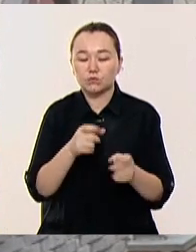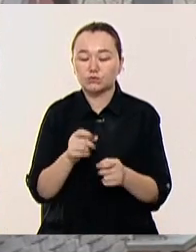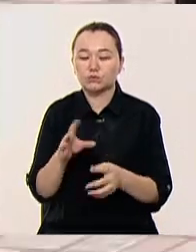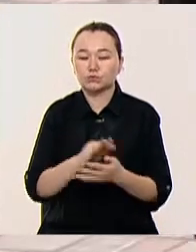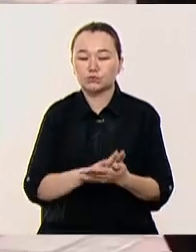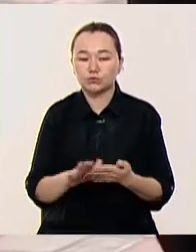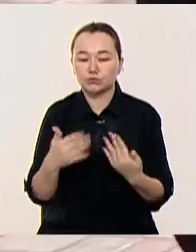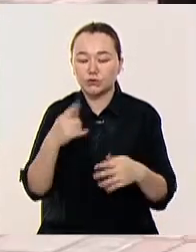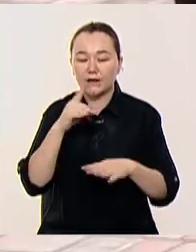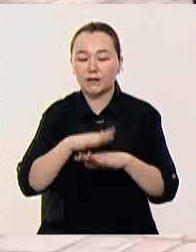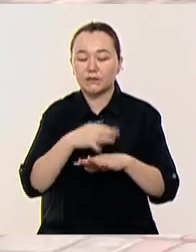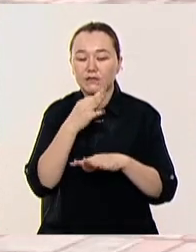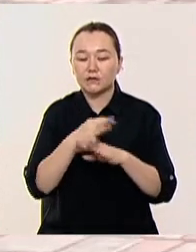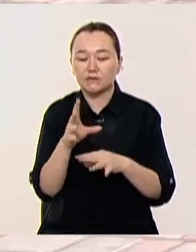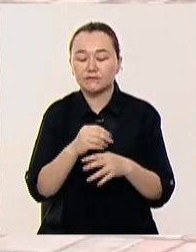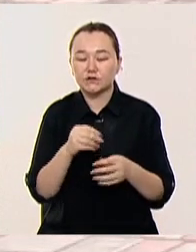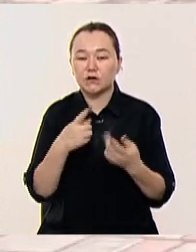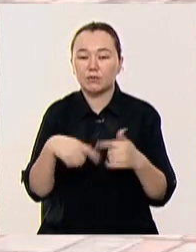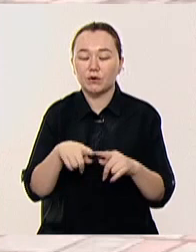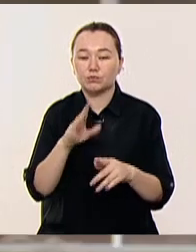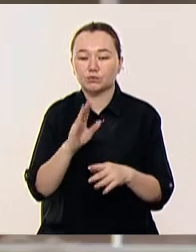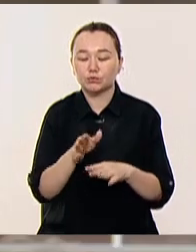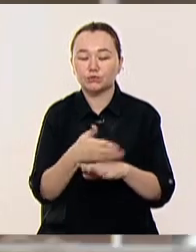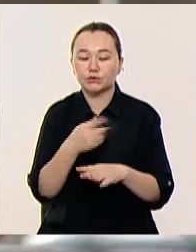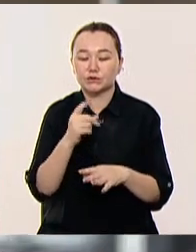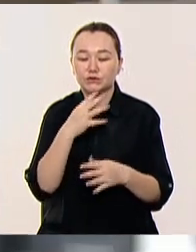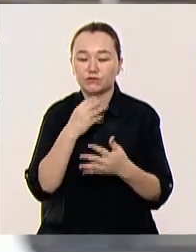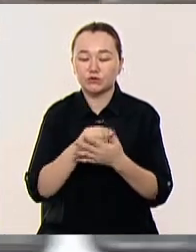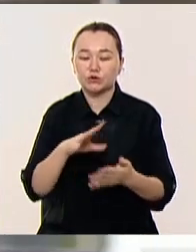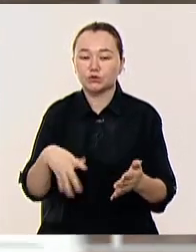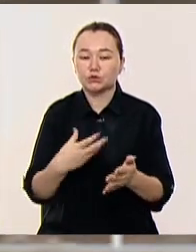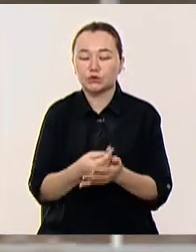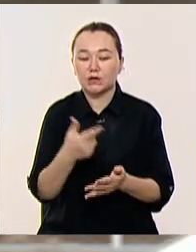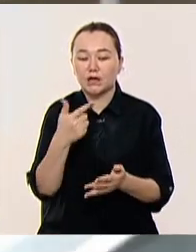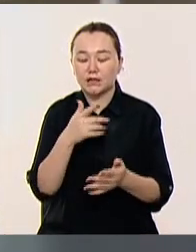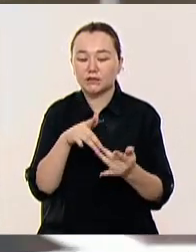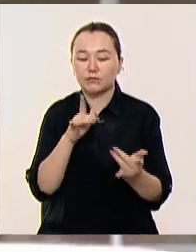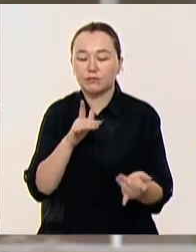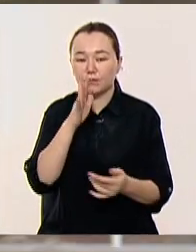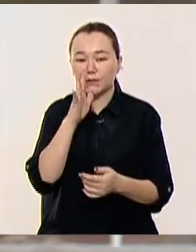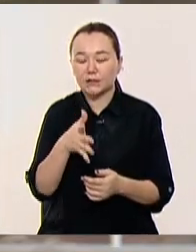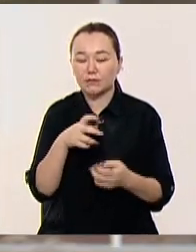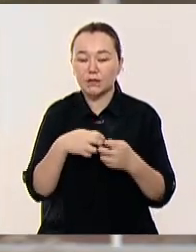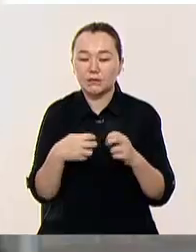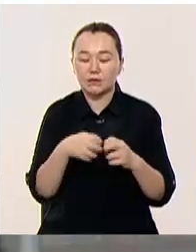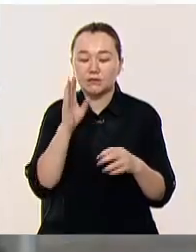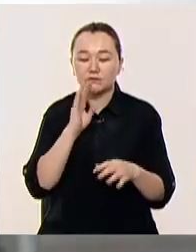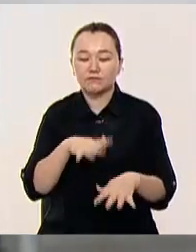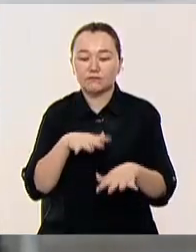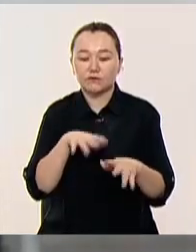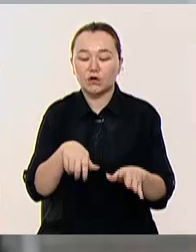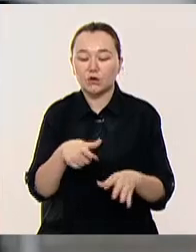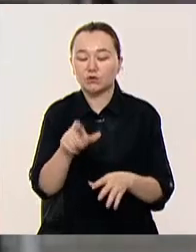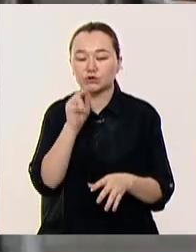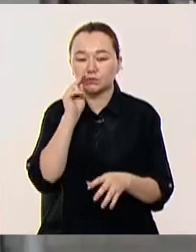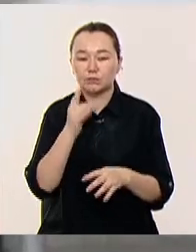В Акимате заверили, все недочеты компания будет устранять за свой счет. Гарантия на развязку 5 лет. Проблемы с подтоплением дорог в Шымкенте